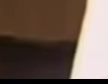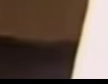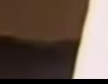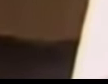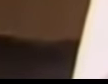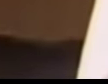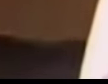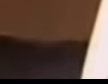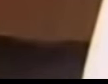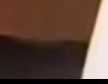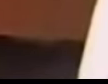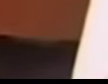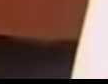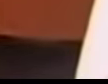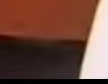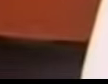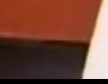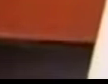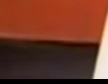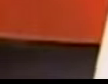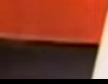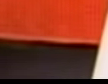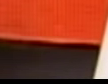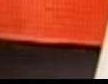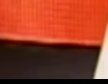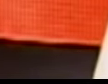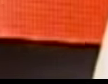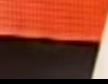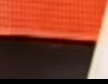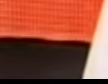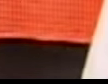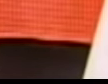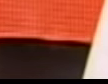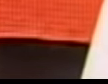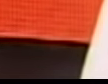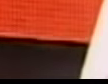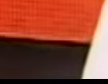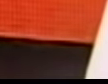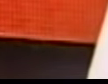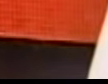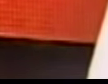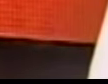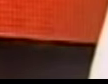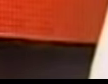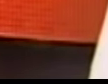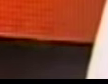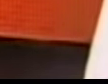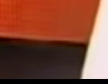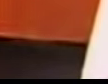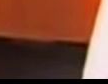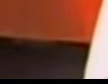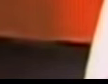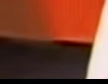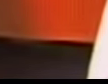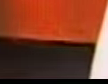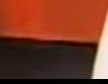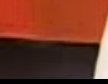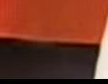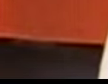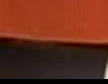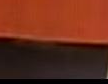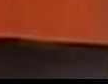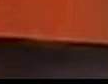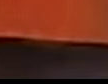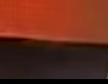chinata, mi, chayshina, kurka, y chasnami, chaytaka, ña, rurashkata, ña, tukuchishkata, ña, kurka. Chasnami, Rafael Correa, yakta, pusheka, kaikunawami, ñukanchi,